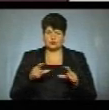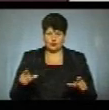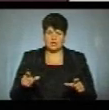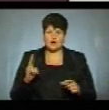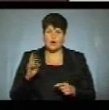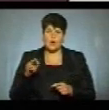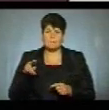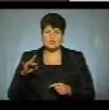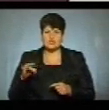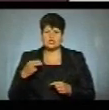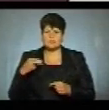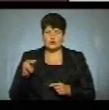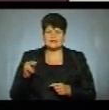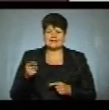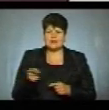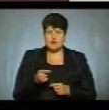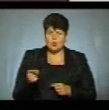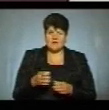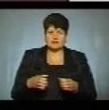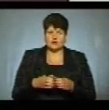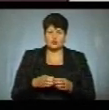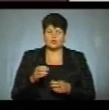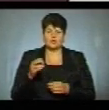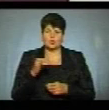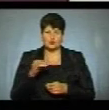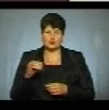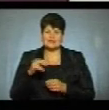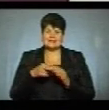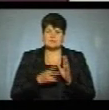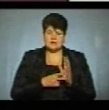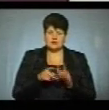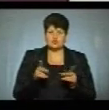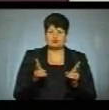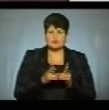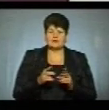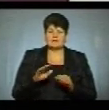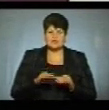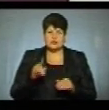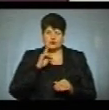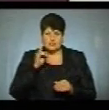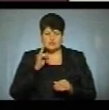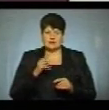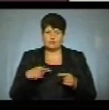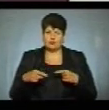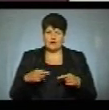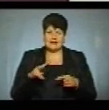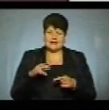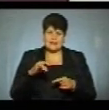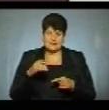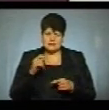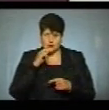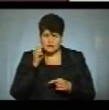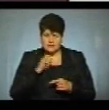та чемпіон з Тернополя у категорії U17. Футболісти зустрілися у дитячо-юнацькій футбольній лізі України. Матч